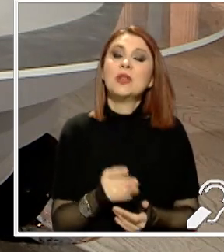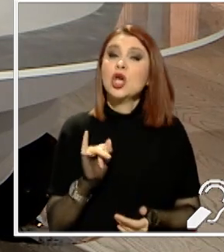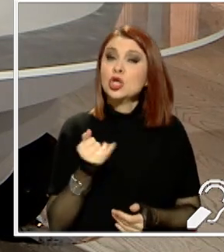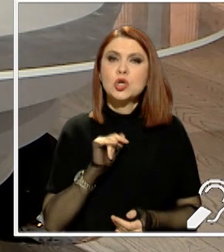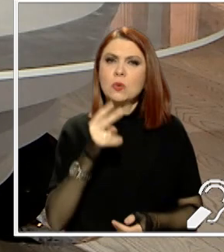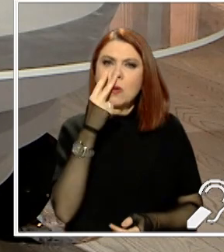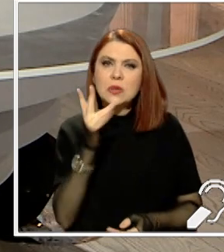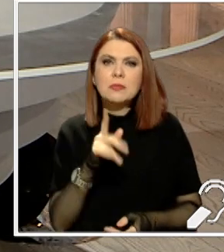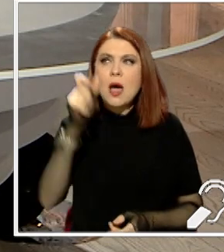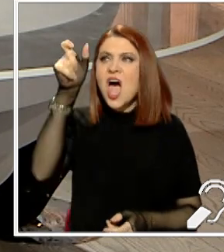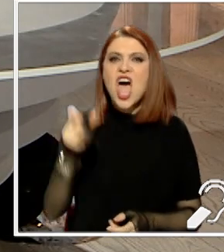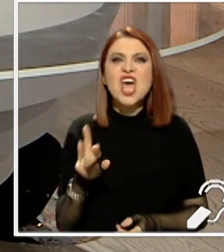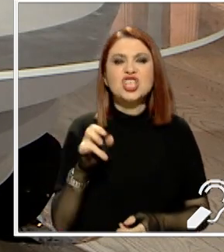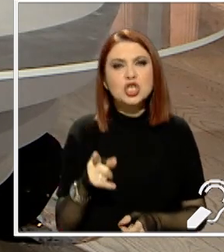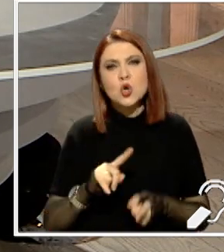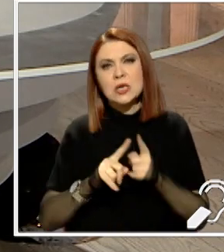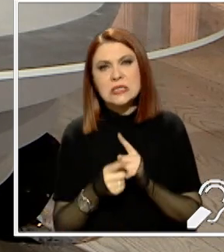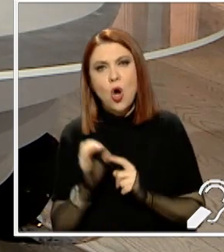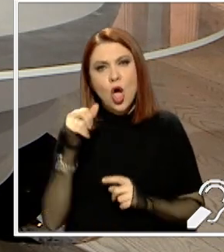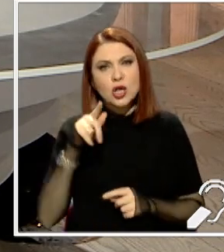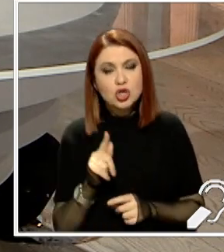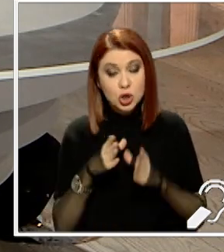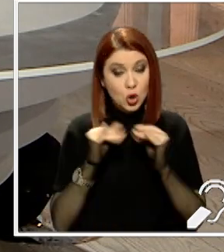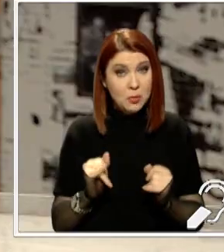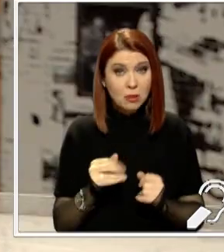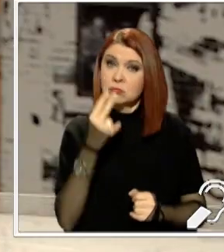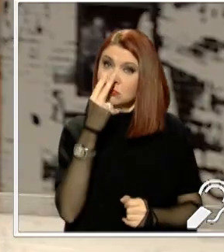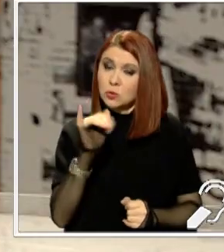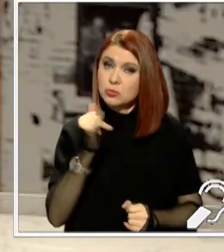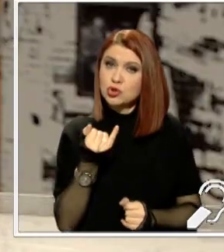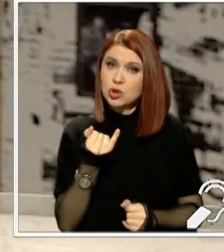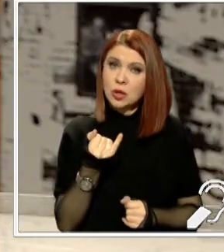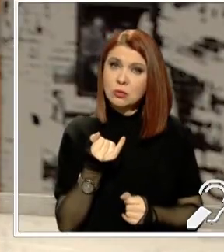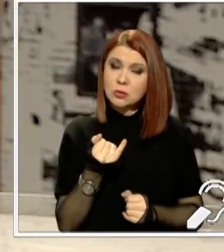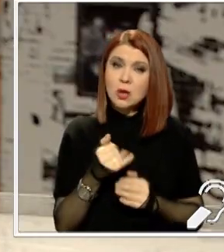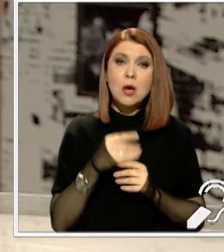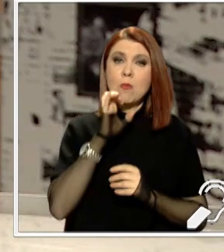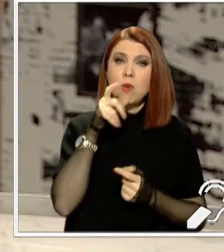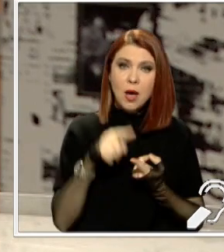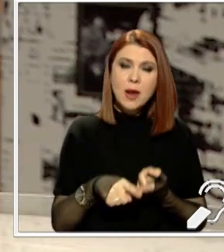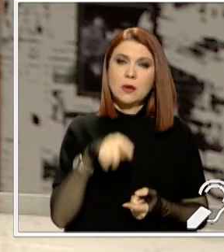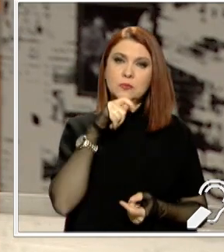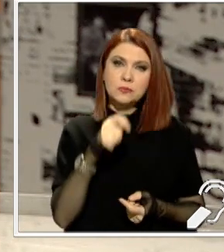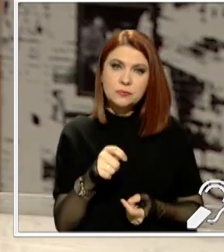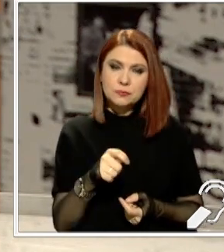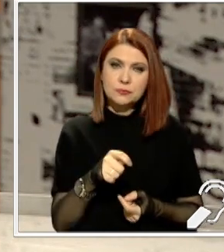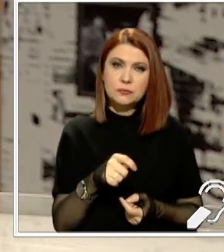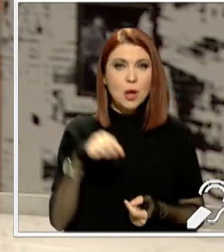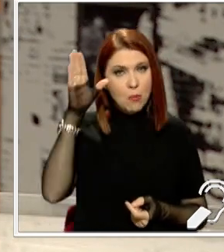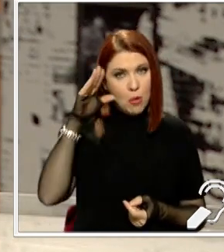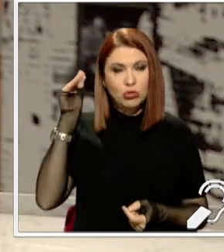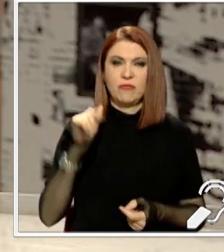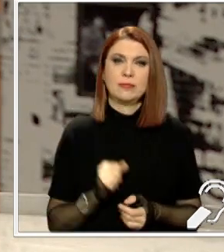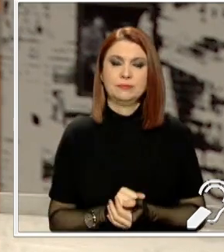nu ne uităm doar la regizori și la ONG-uri din România, ne uităm și la Bulgaria, Ungaria, Republica